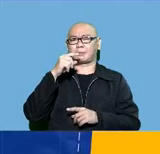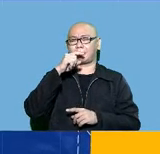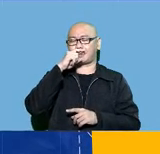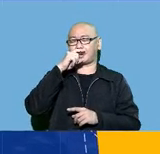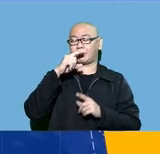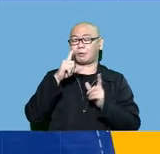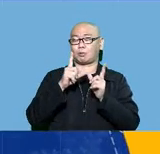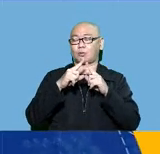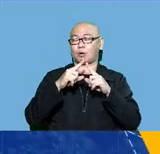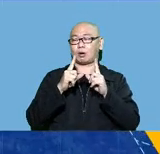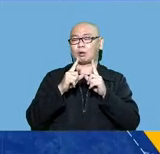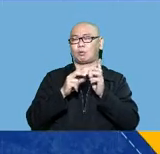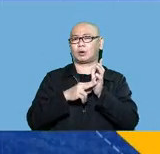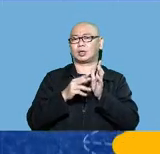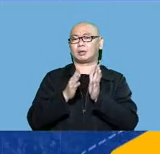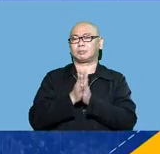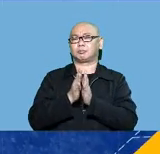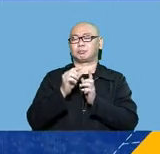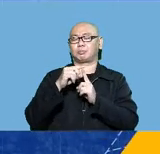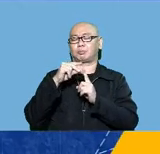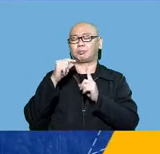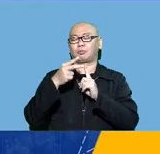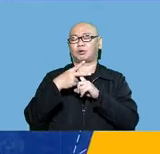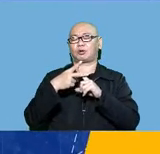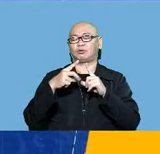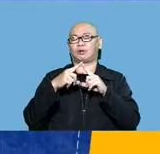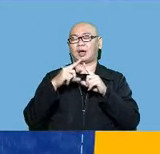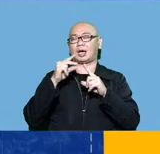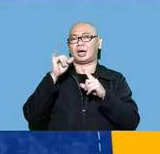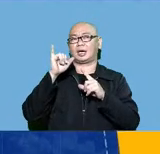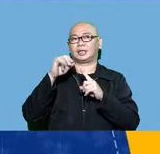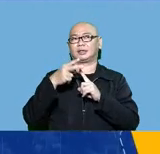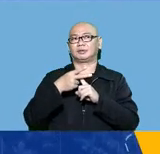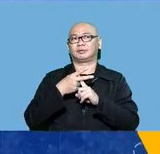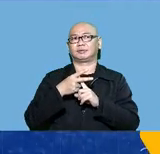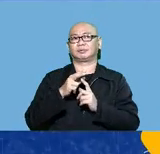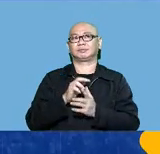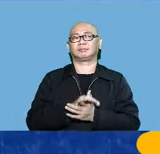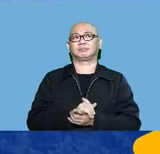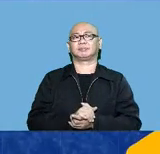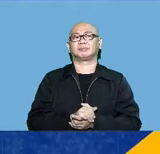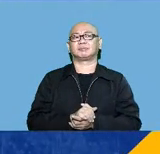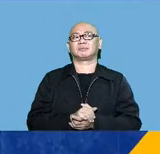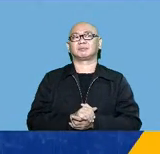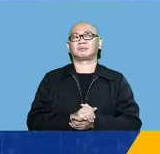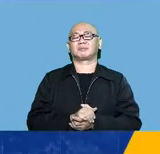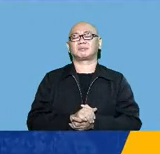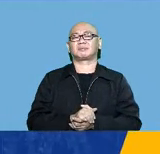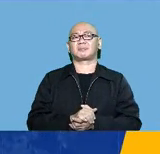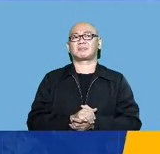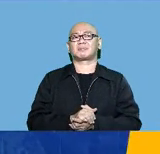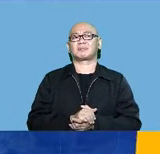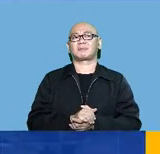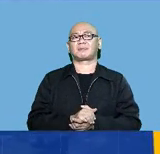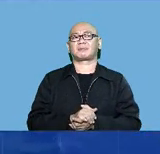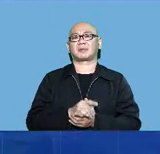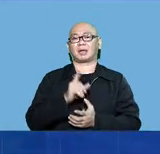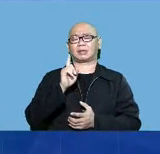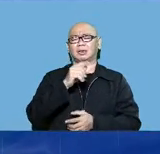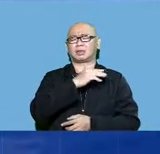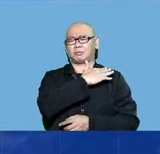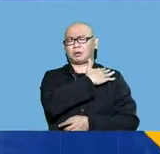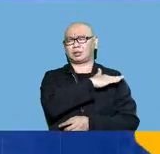Prof. Arif, oh sebelah sana ya, Prof. Arif, Prof. Deni, ini ada jabatannya semua, tapi